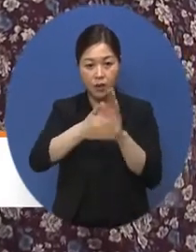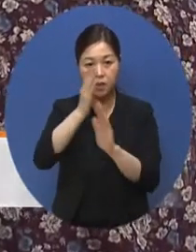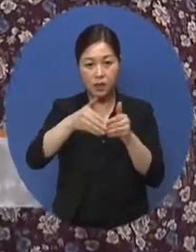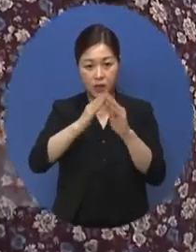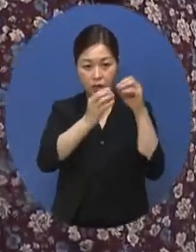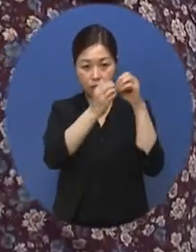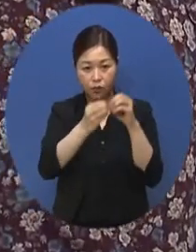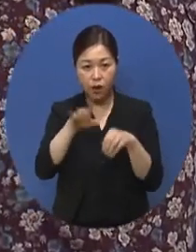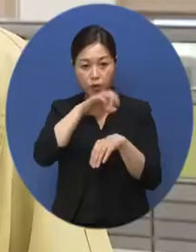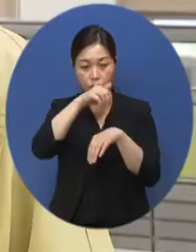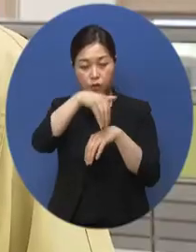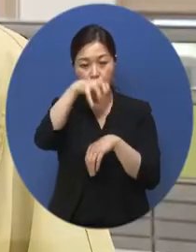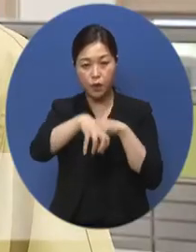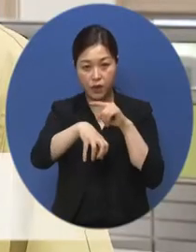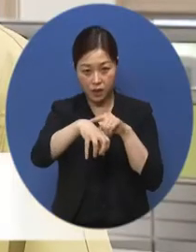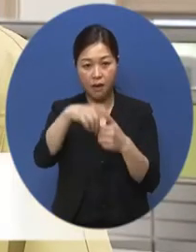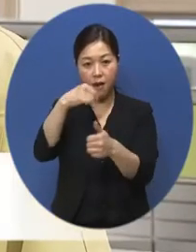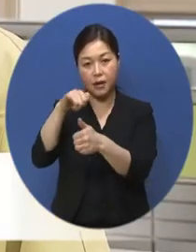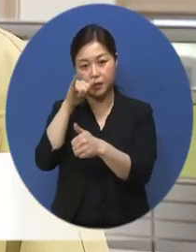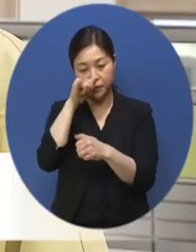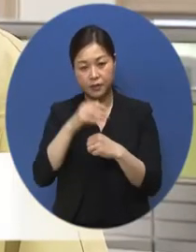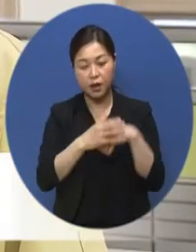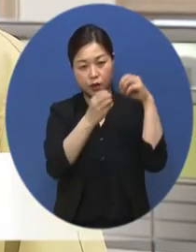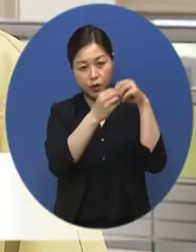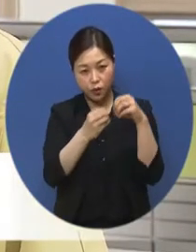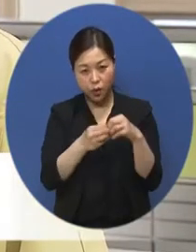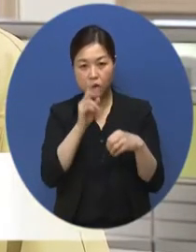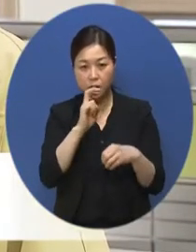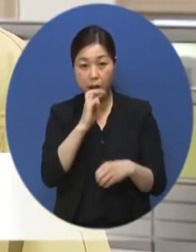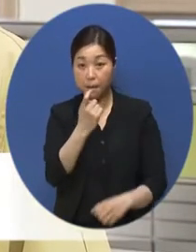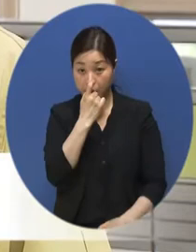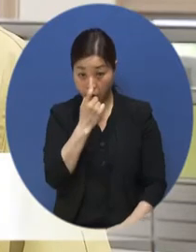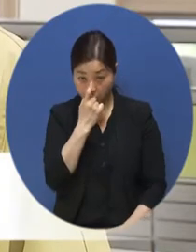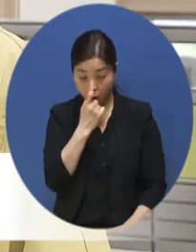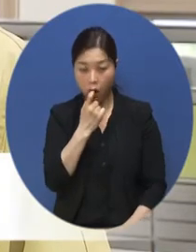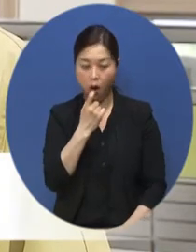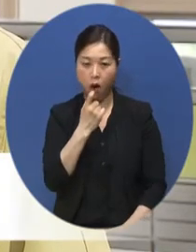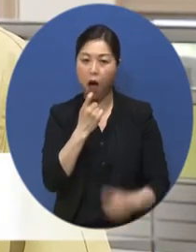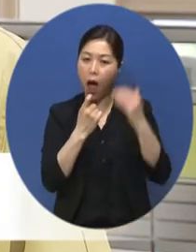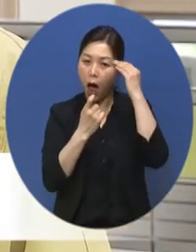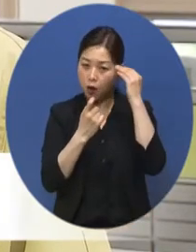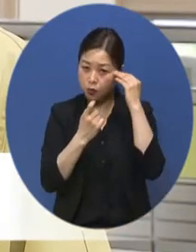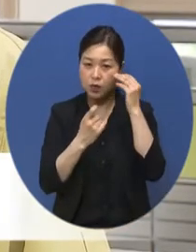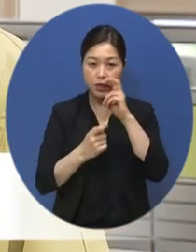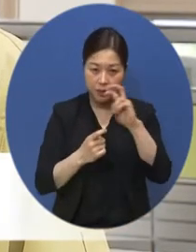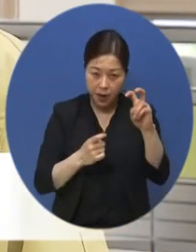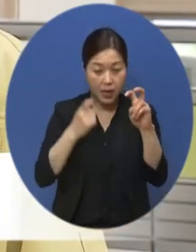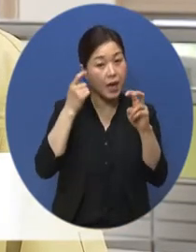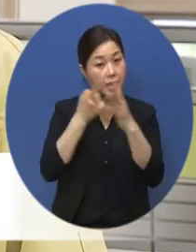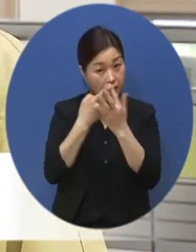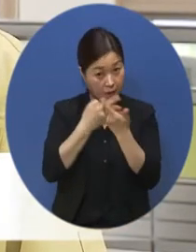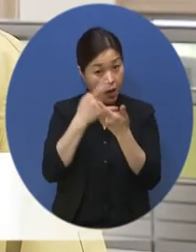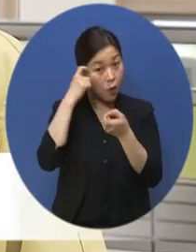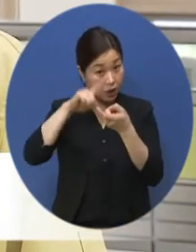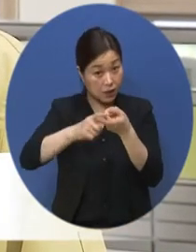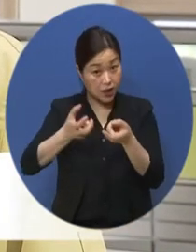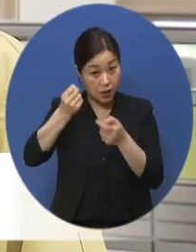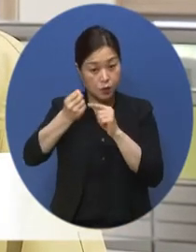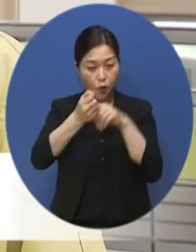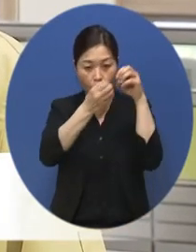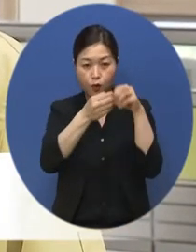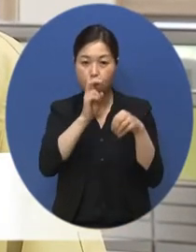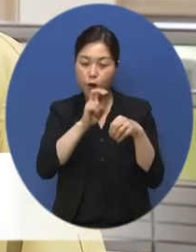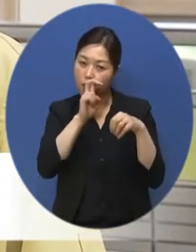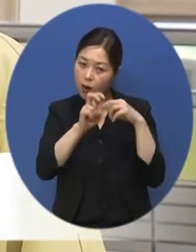남원시립국악연수원에서 진행됩니다. 전통 국악을 배우면서 우리 소리에 대한 이해와 관심을 갖고 국악에 대해